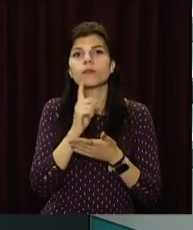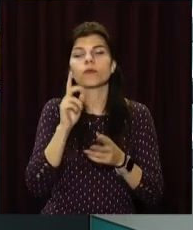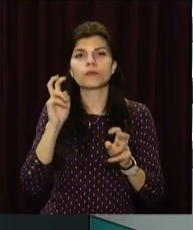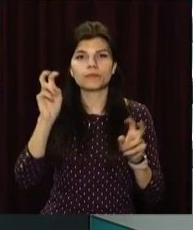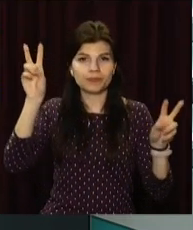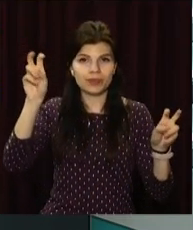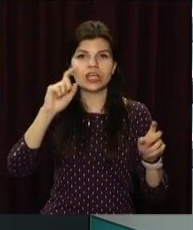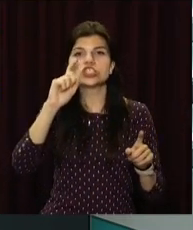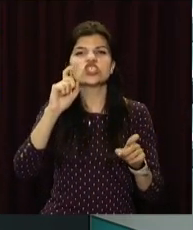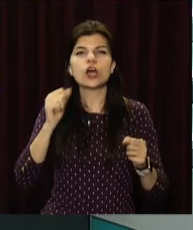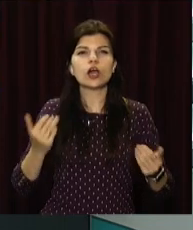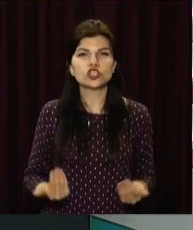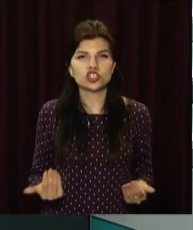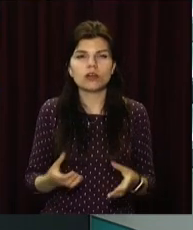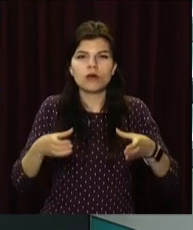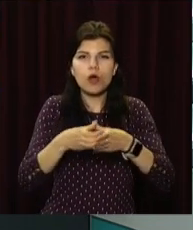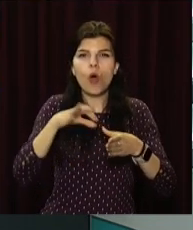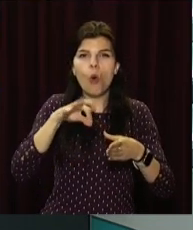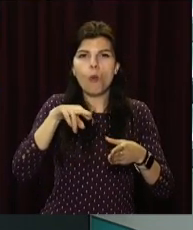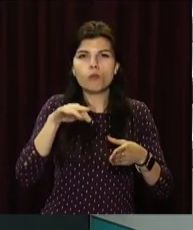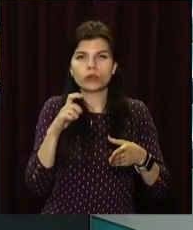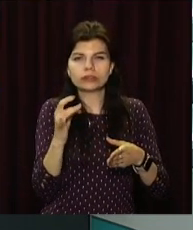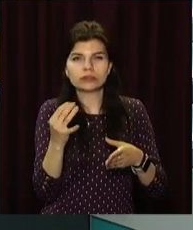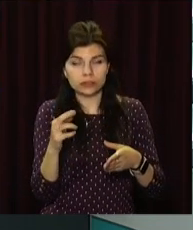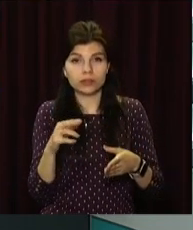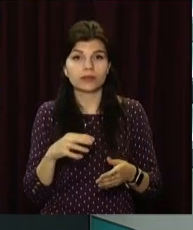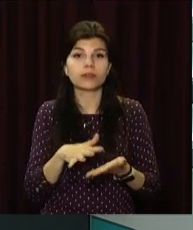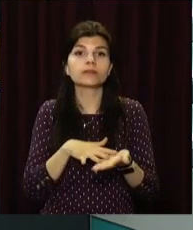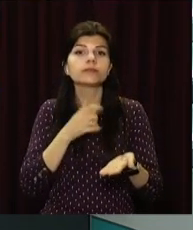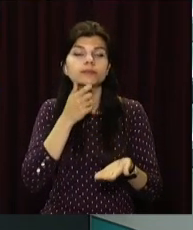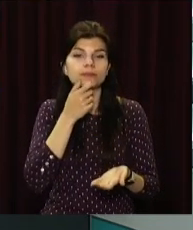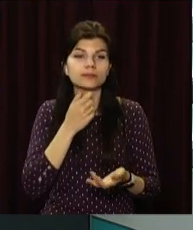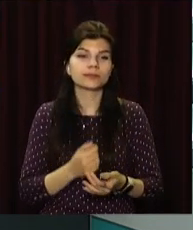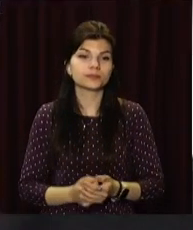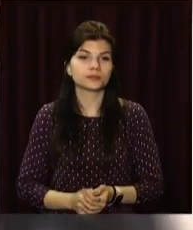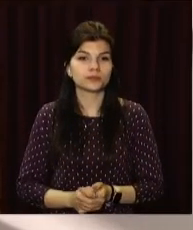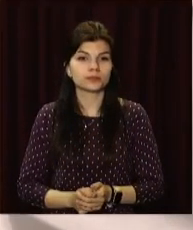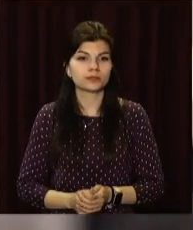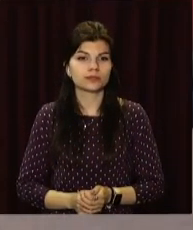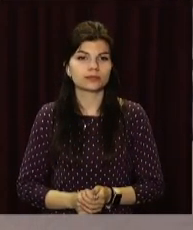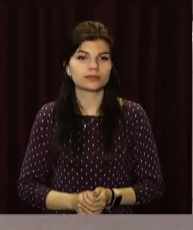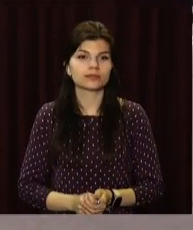«Опозиційна платформа за життя». Подробиці у нашому сюжеті.